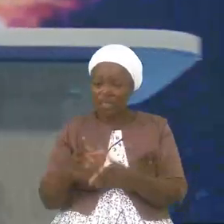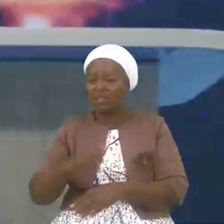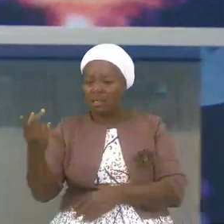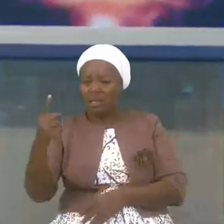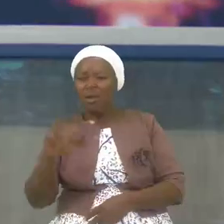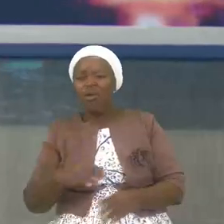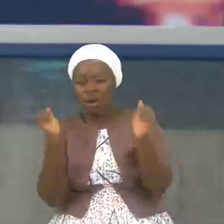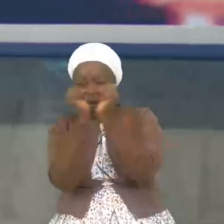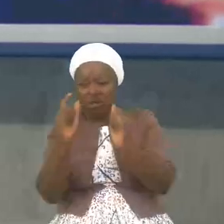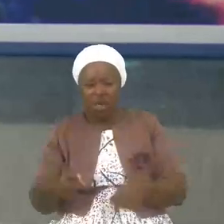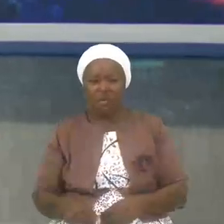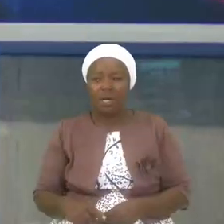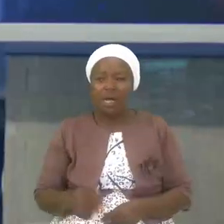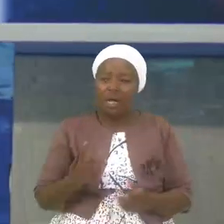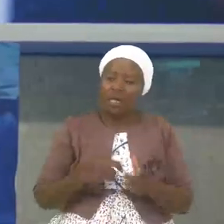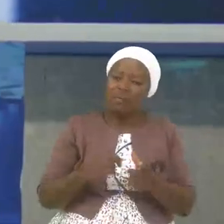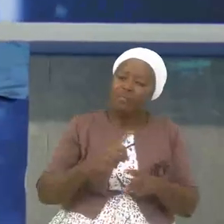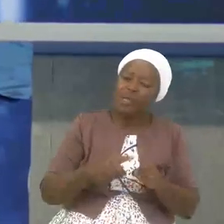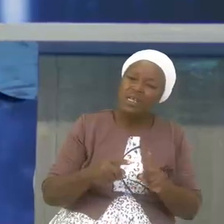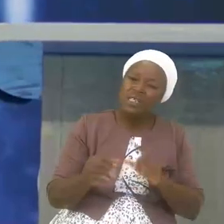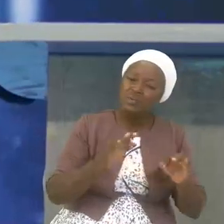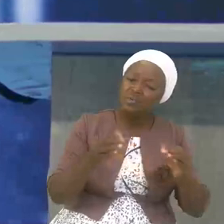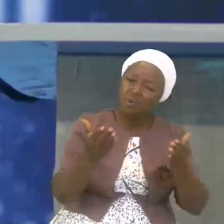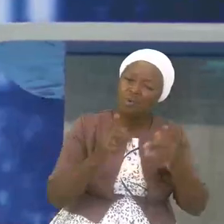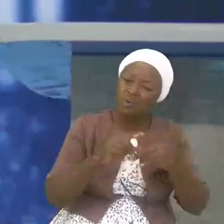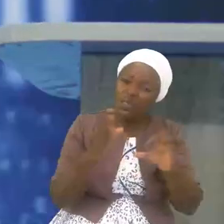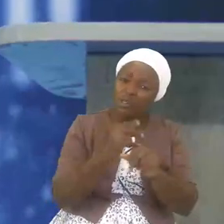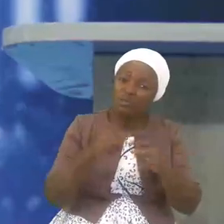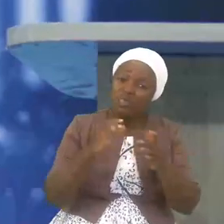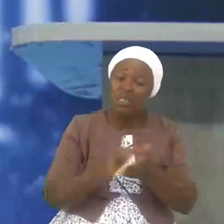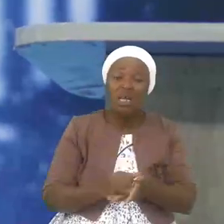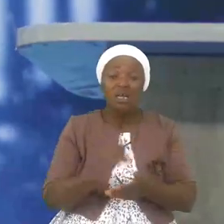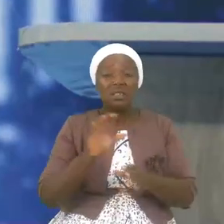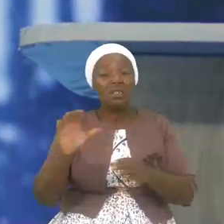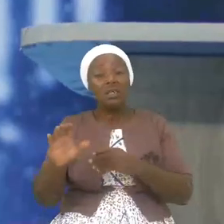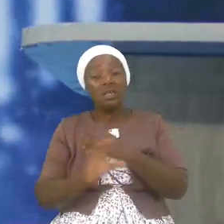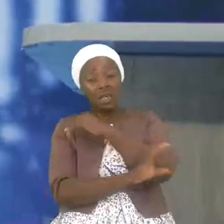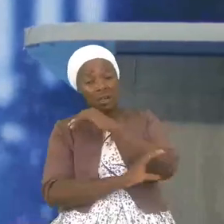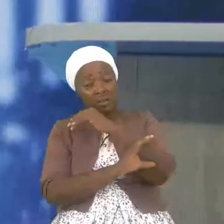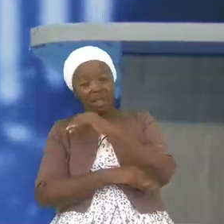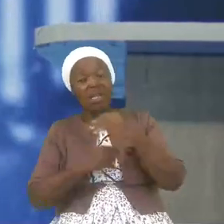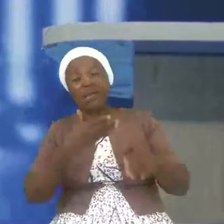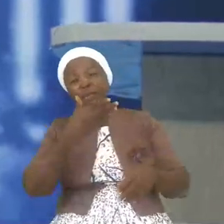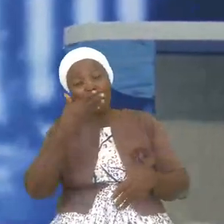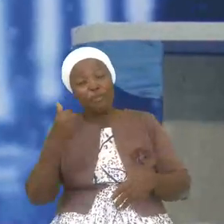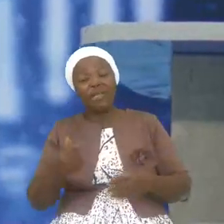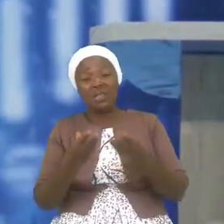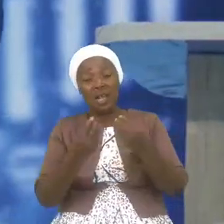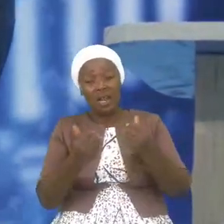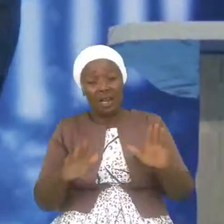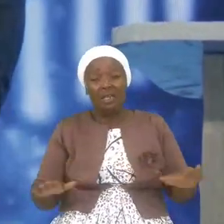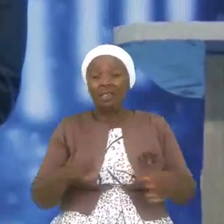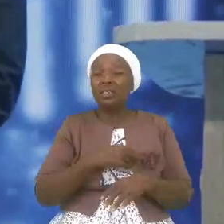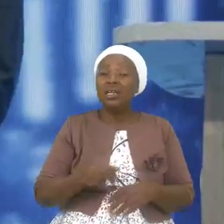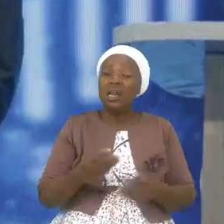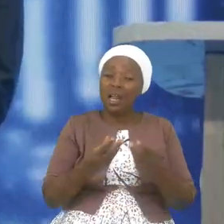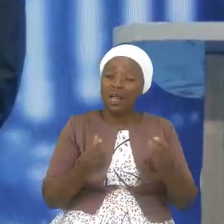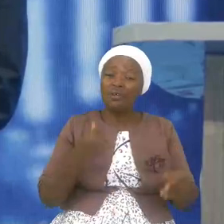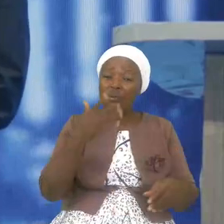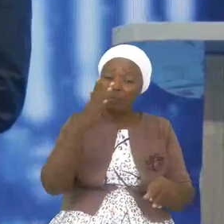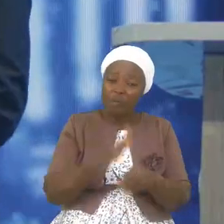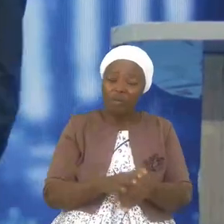monsieur main. Si tu veux vraiment aller dans cette cité meilleure, la terre de Bela, la terre promise, le